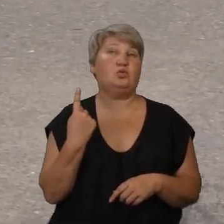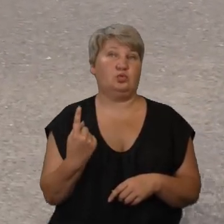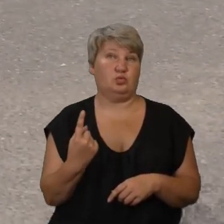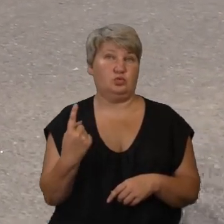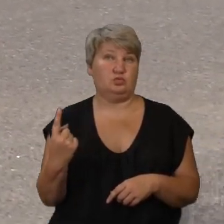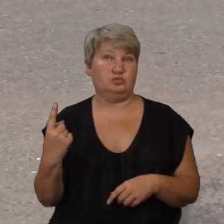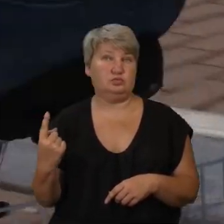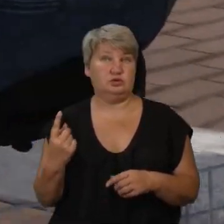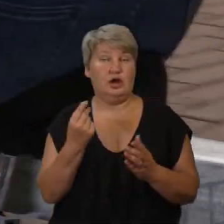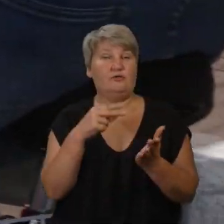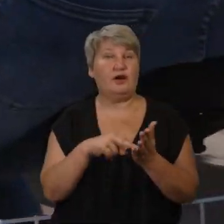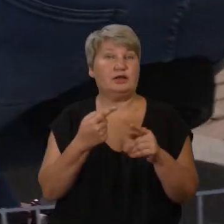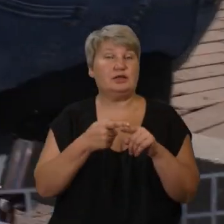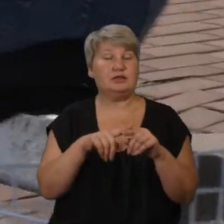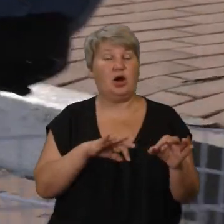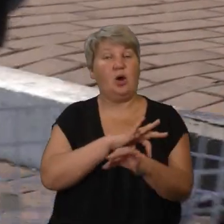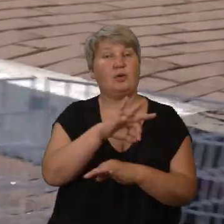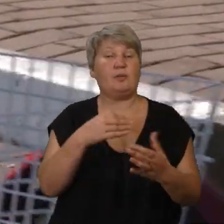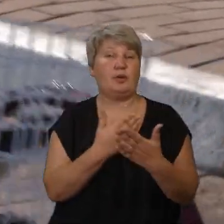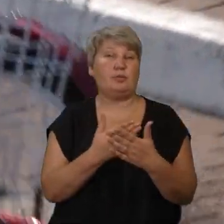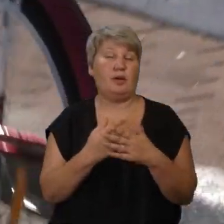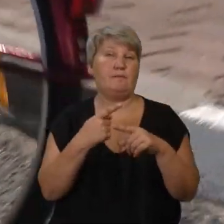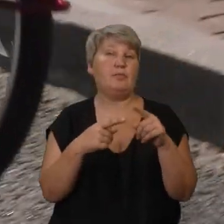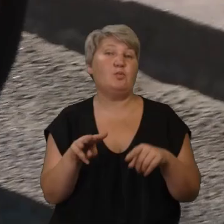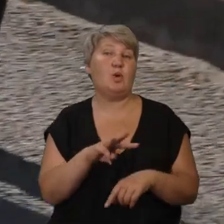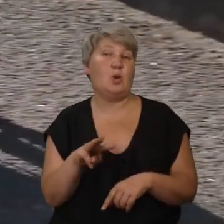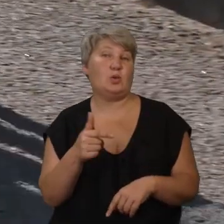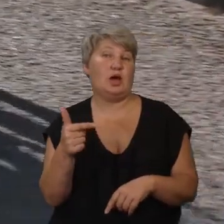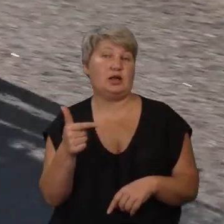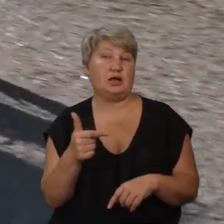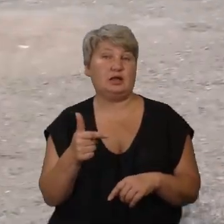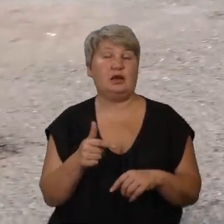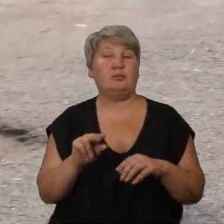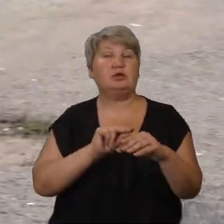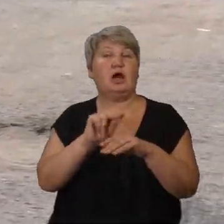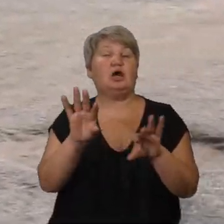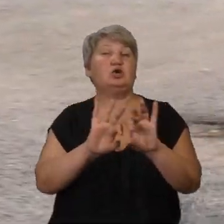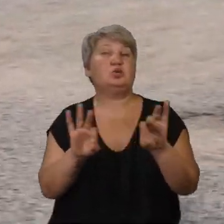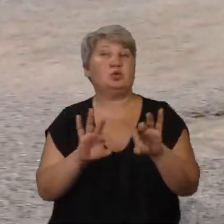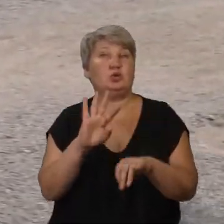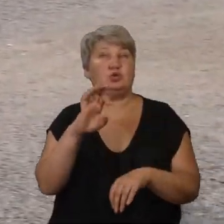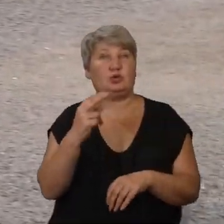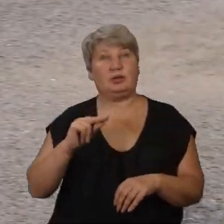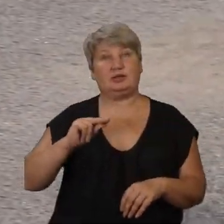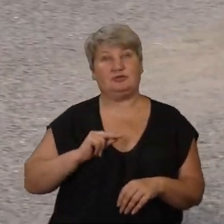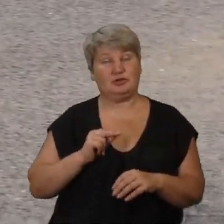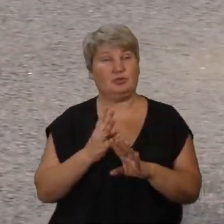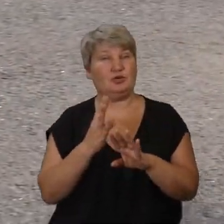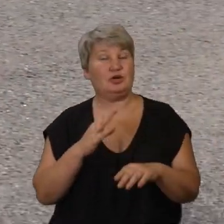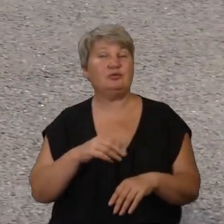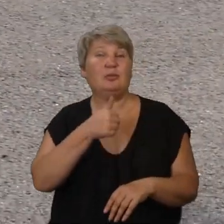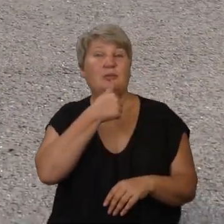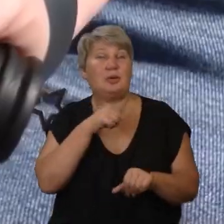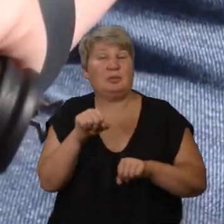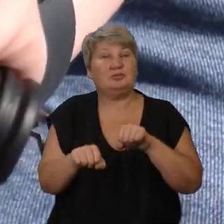білюк вартість цього проєкту приблизно півмільйона гривень після інструктажу соцпрацівниці по черзі пробують опанувати транспорт